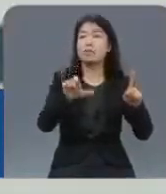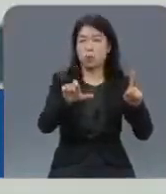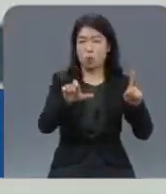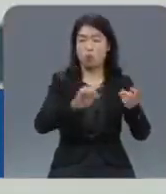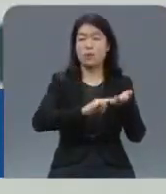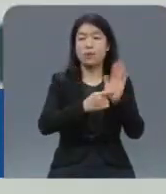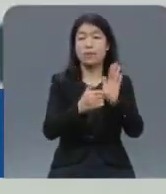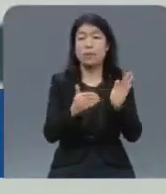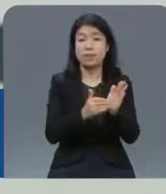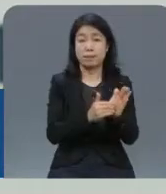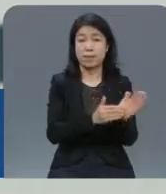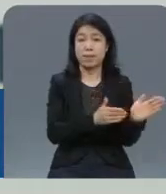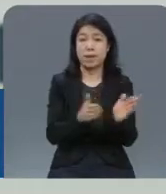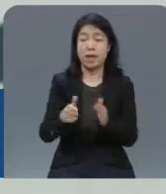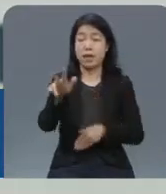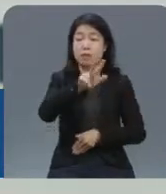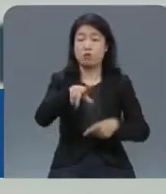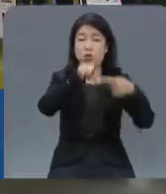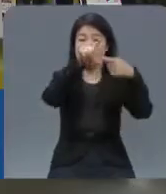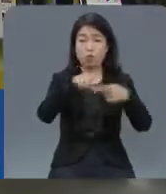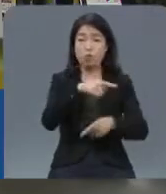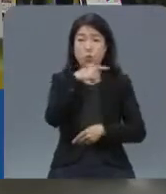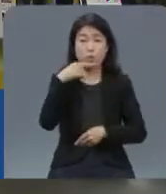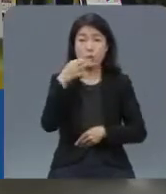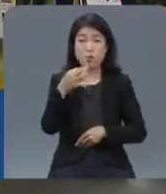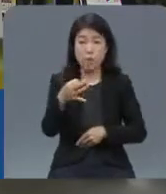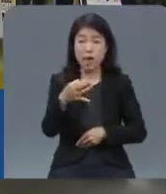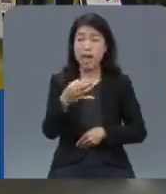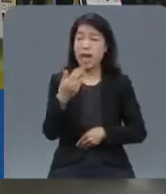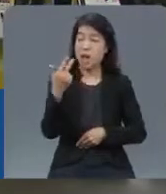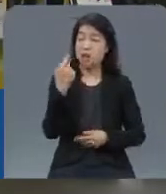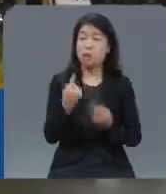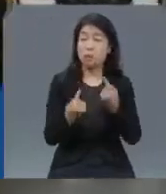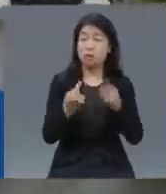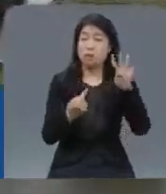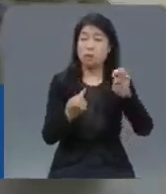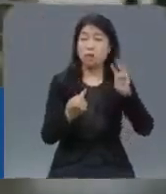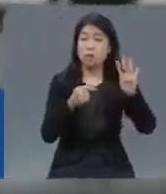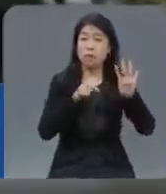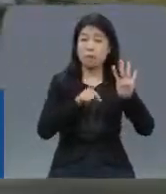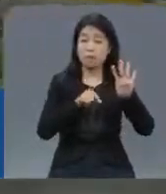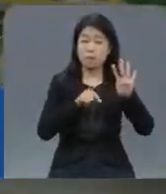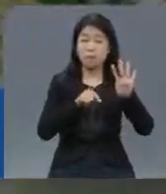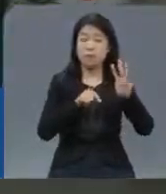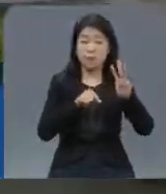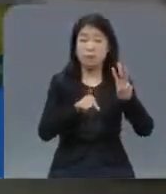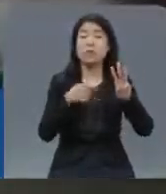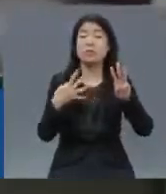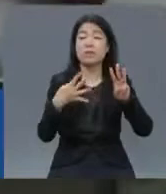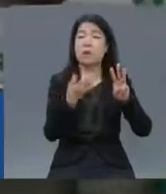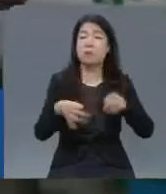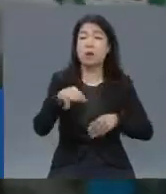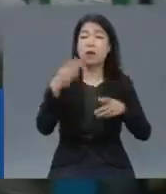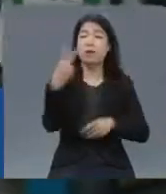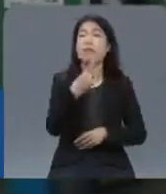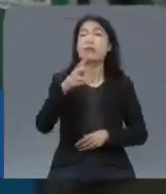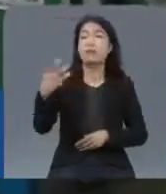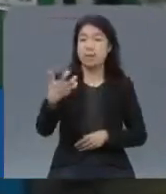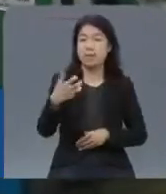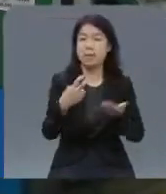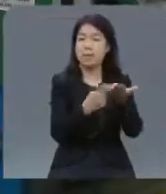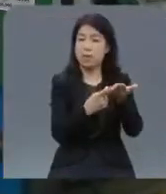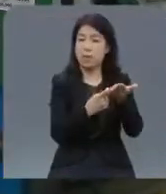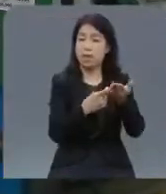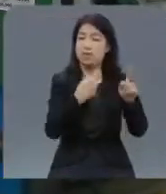나타났습니다 전국 평균 휘발유 값은 전주보다 43.4 오니 오른 2,080원 였고 재주가